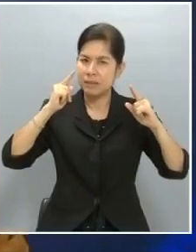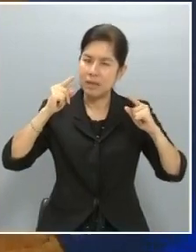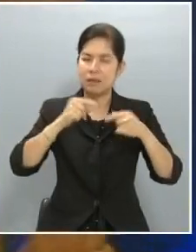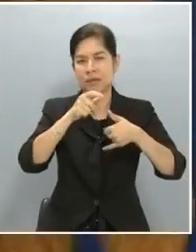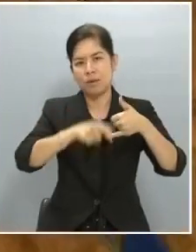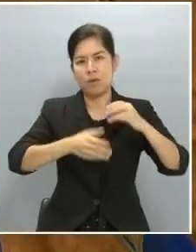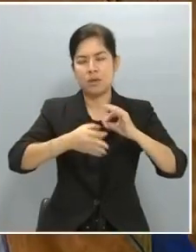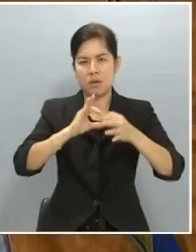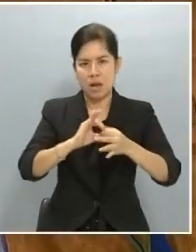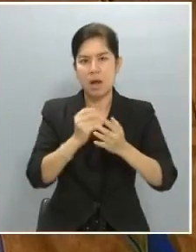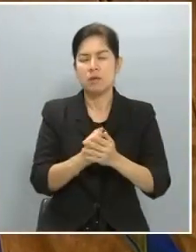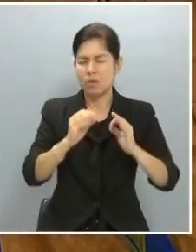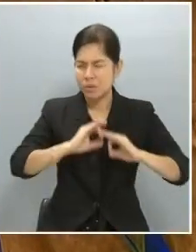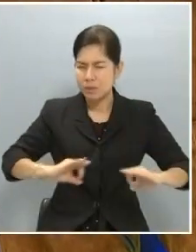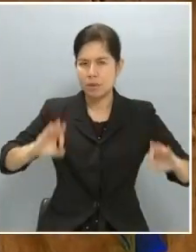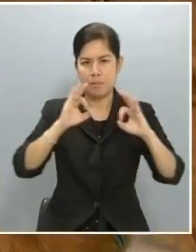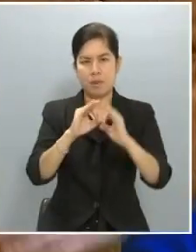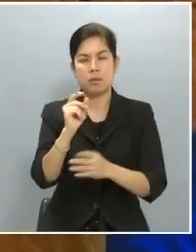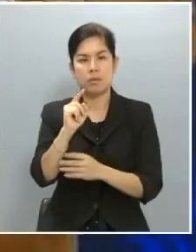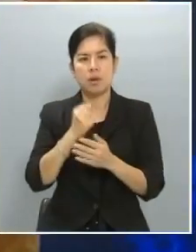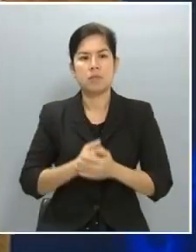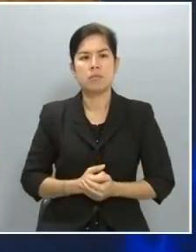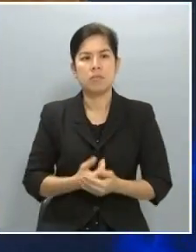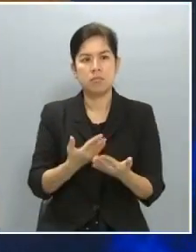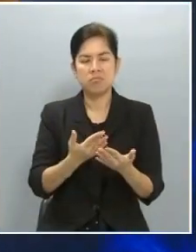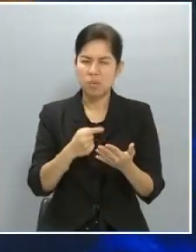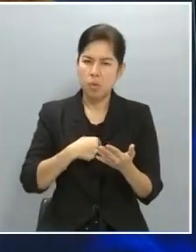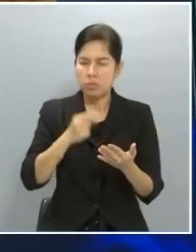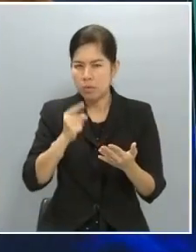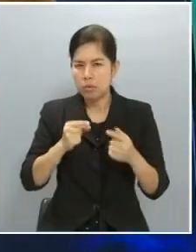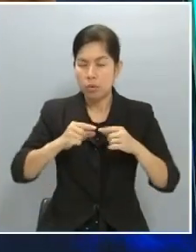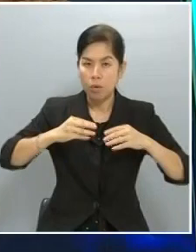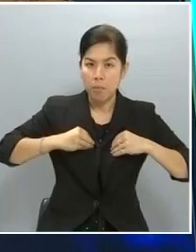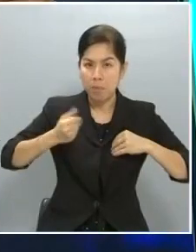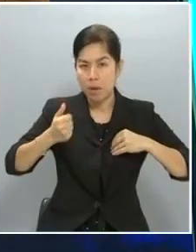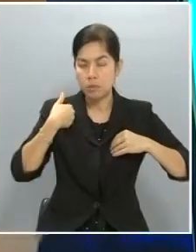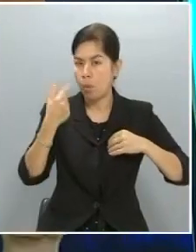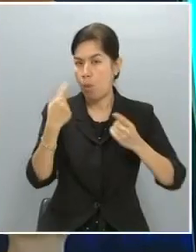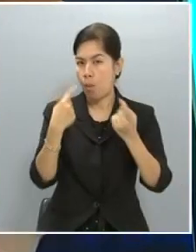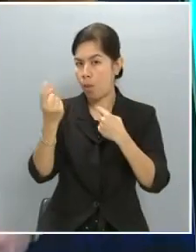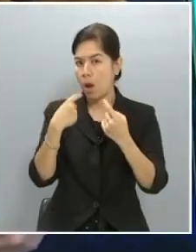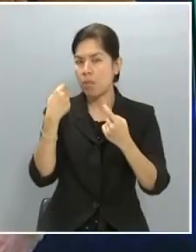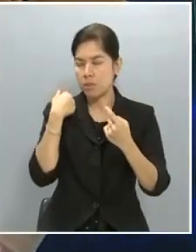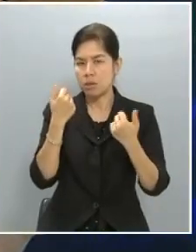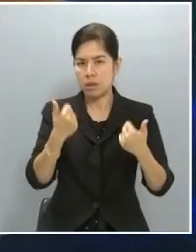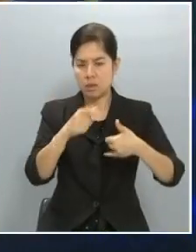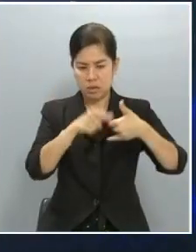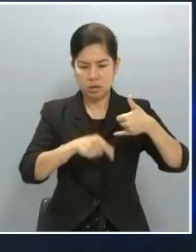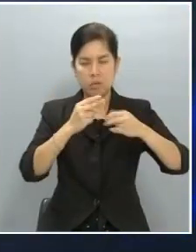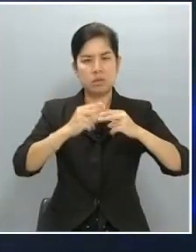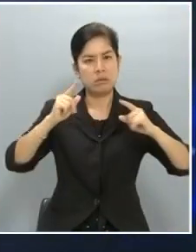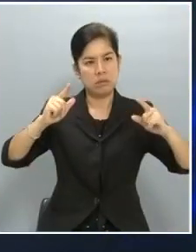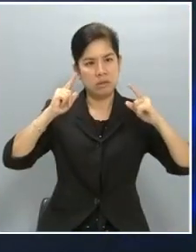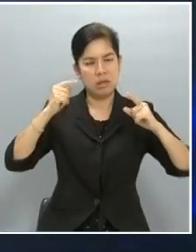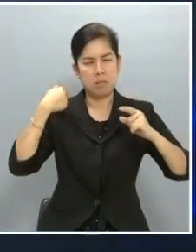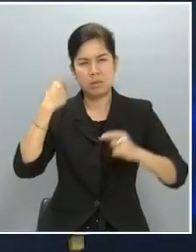ญครับหัวสำคัญครับคุณจะต้องรับความกดดันรับคำด่าให้ได้เพราะคุณจะเห็นซุปเปอร์สตาร์เดี๋ยวนี้หน้านี่เ